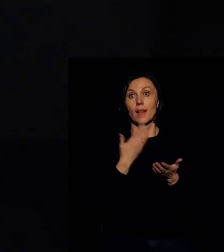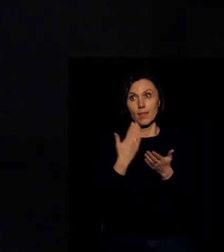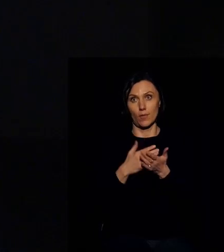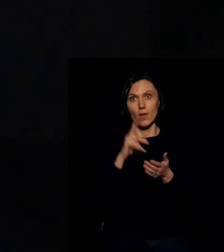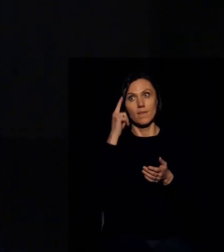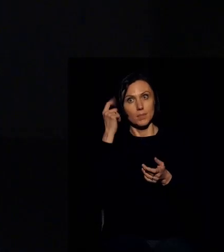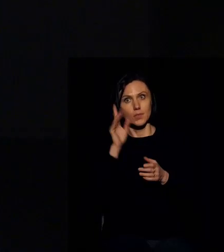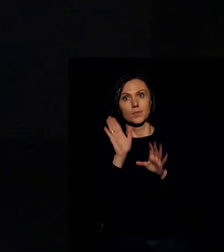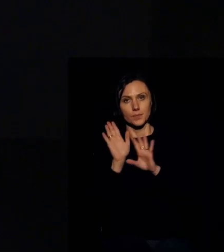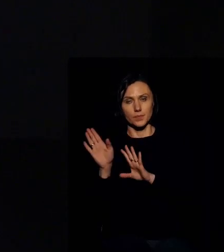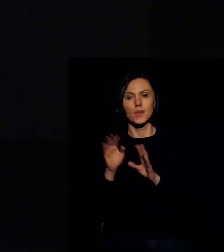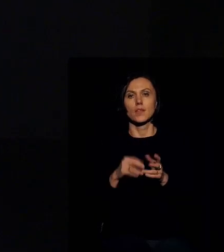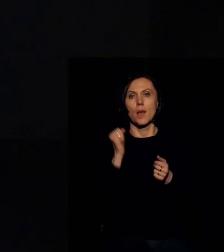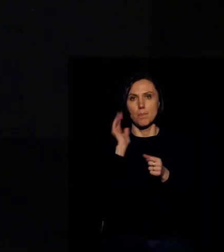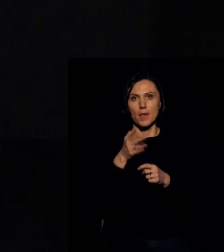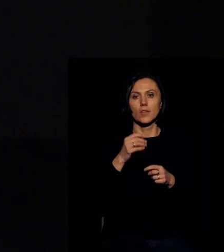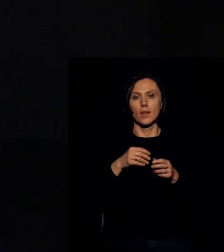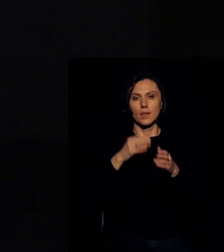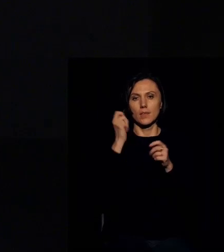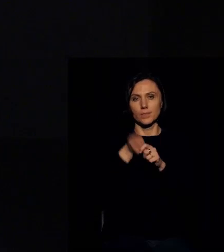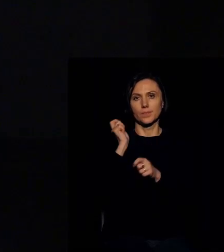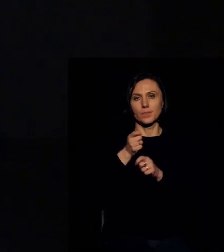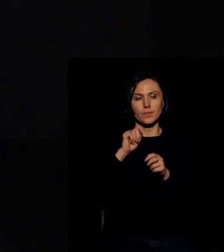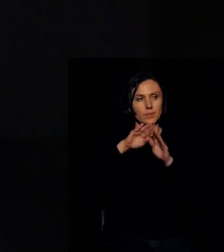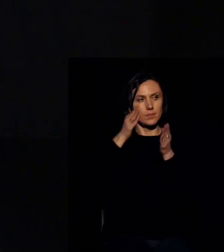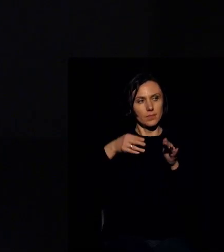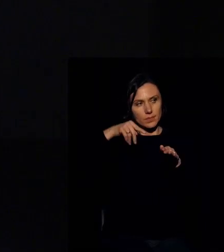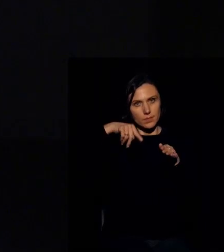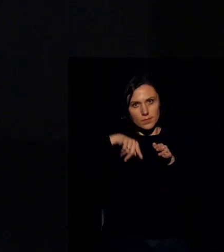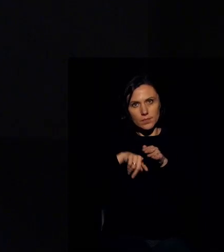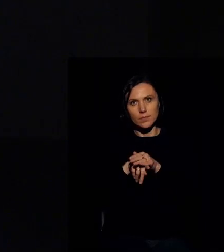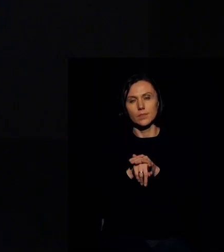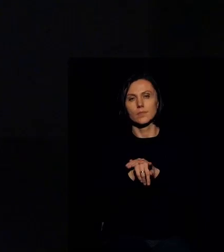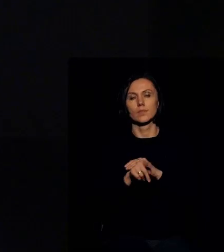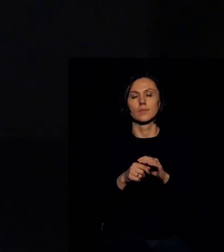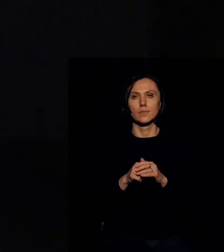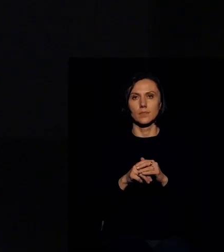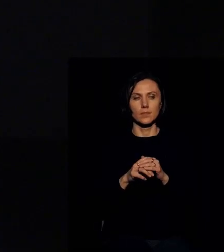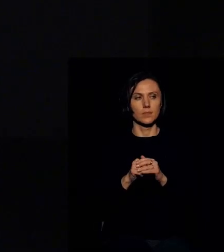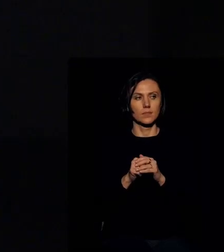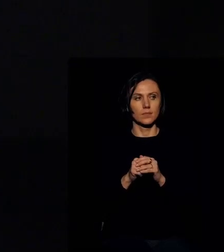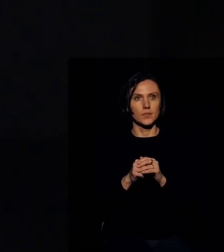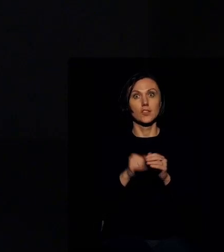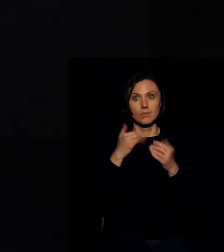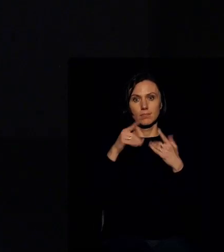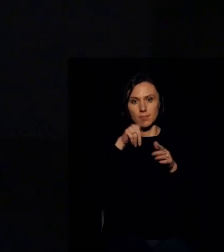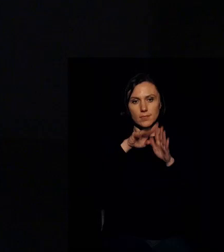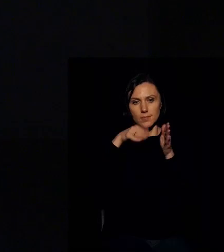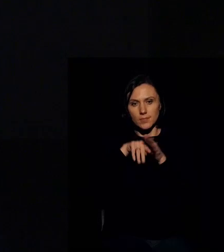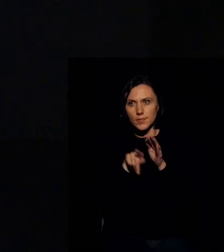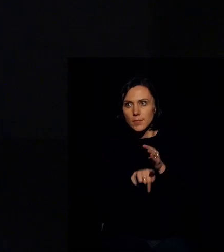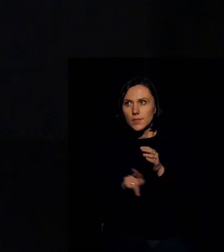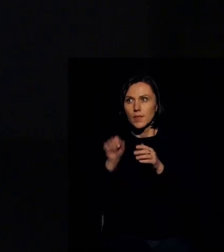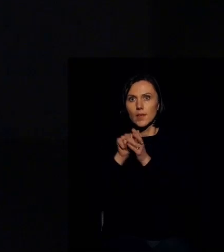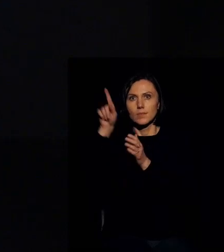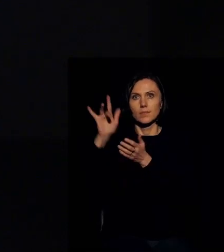wymyślili, że wykują tunel, czyli galerię po włosku, którą właśnie dostaną się w pobliże stanowisk.